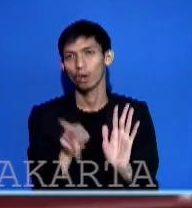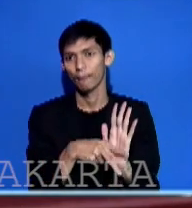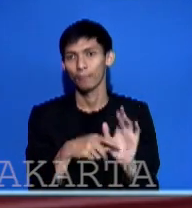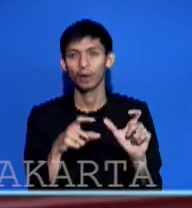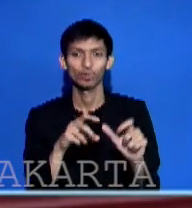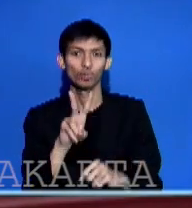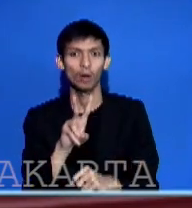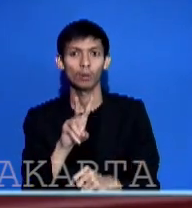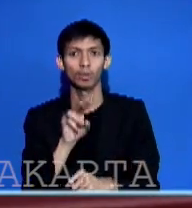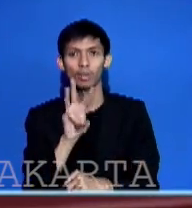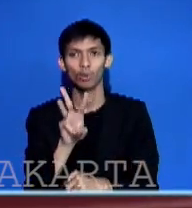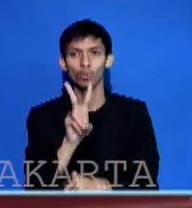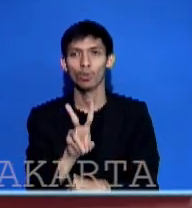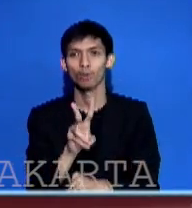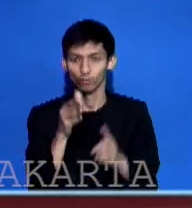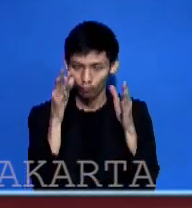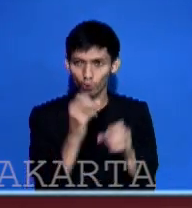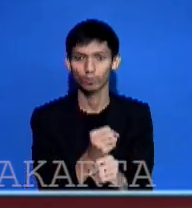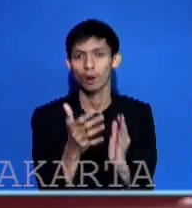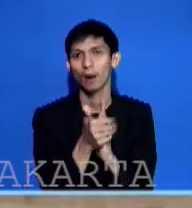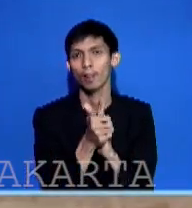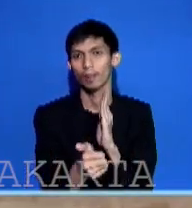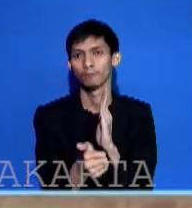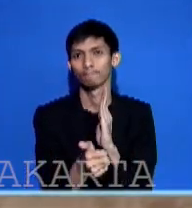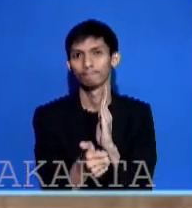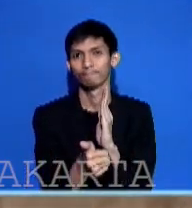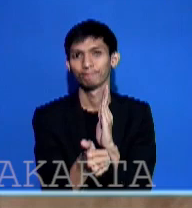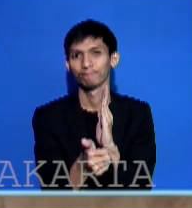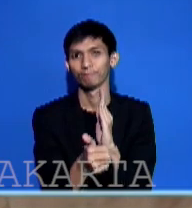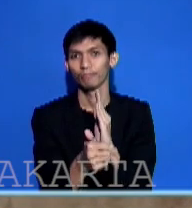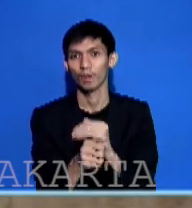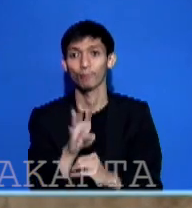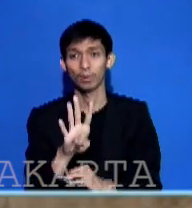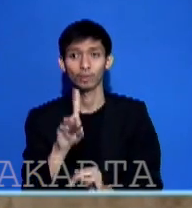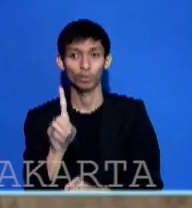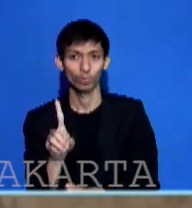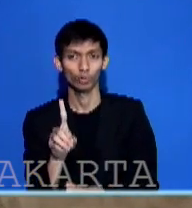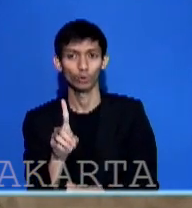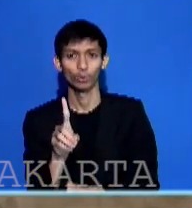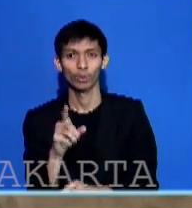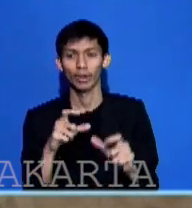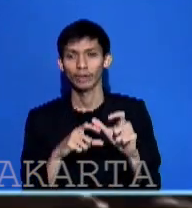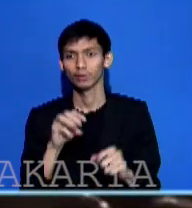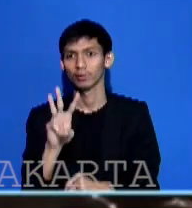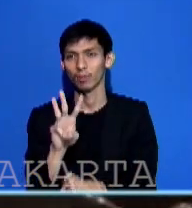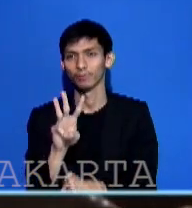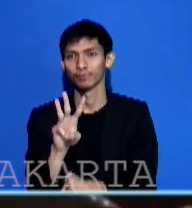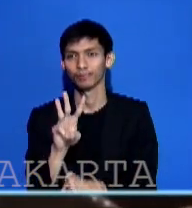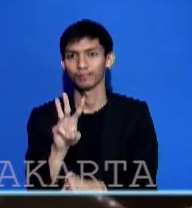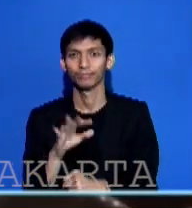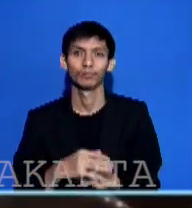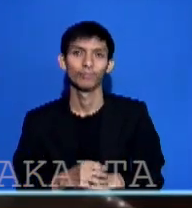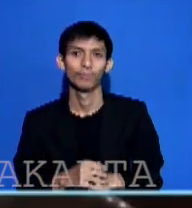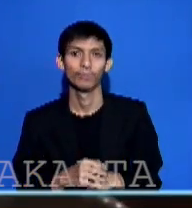lulusan program spesialis, 3 lulusan subspesialis, dan 41 lulusan program doktor S3 dengan disaksikan para orang